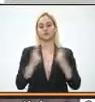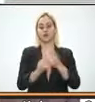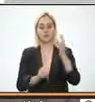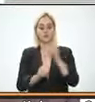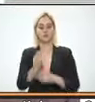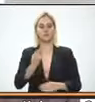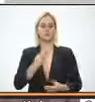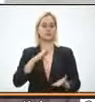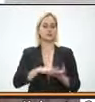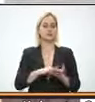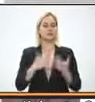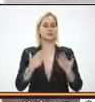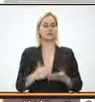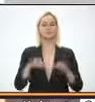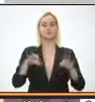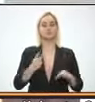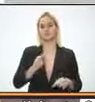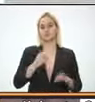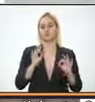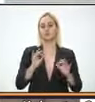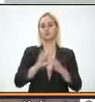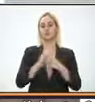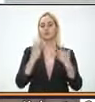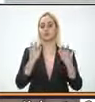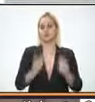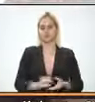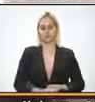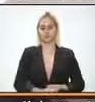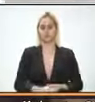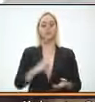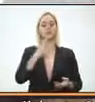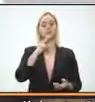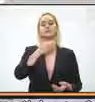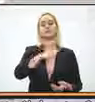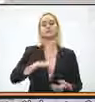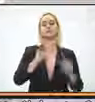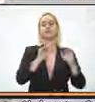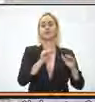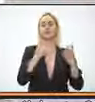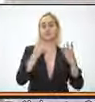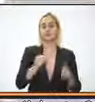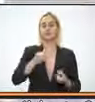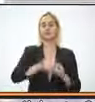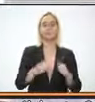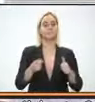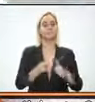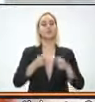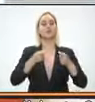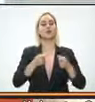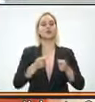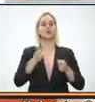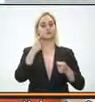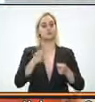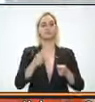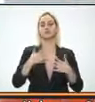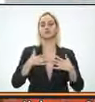dünyayı yaratmak bizim elimizde. Bugün bizim günümüz kutlu olsun. Kız çocuklarının desteklenmesi ve başta eğitim